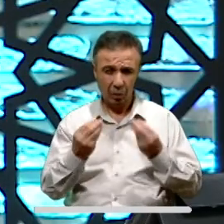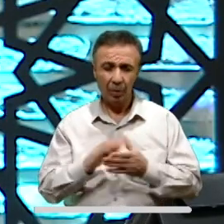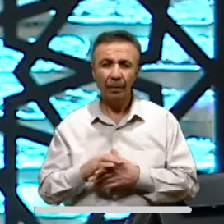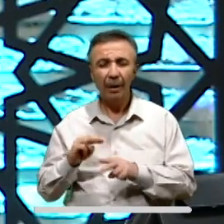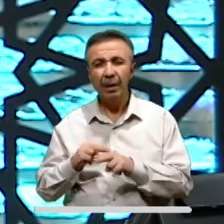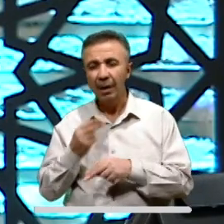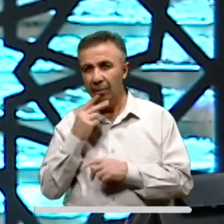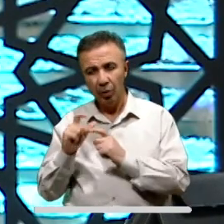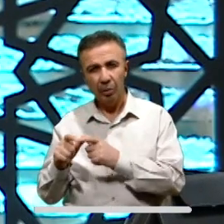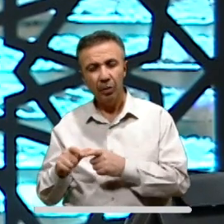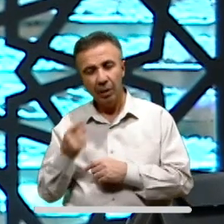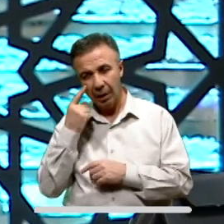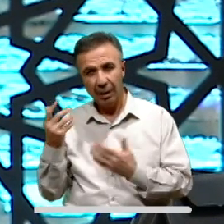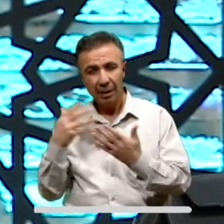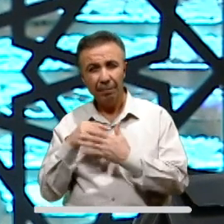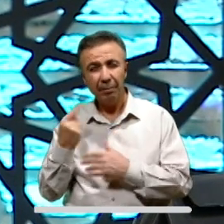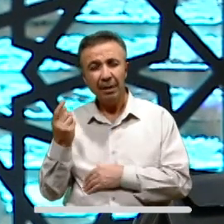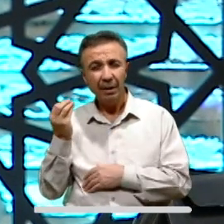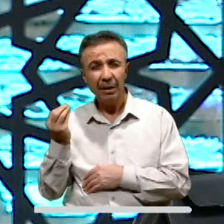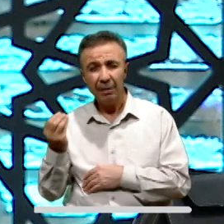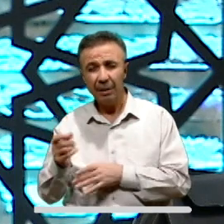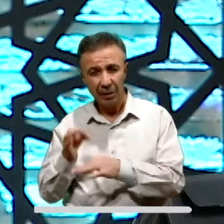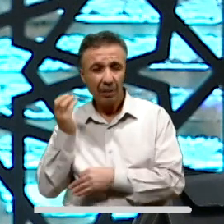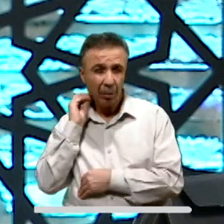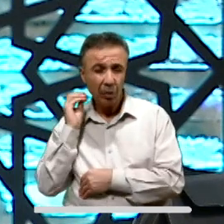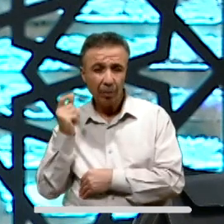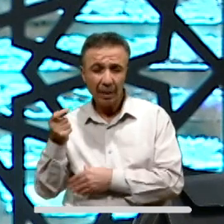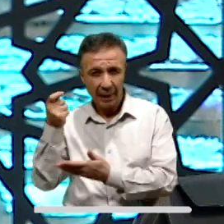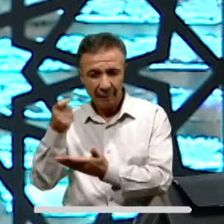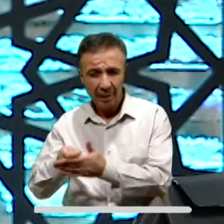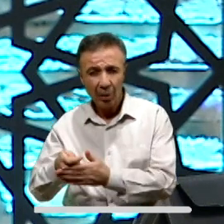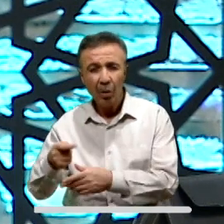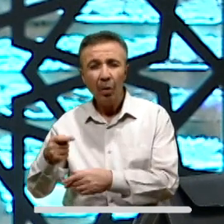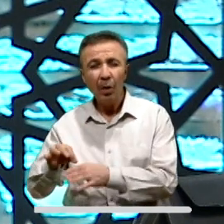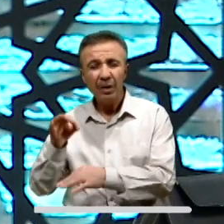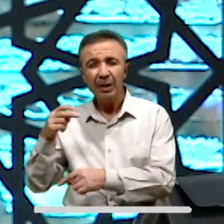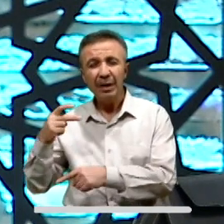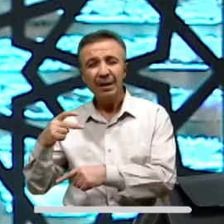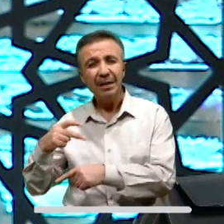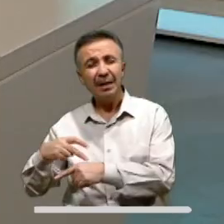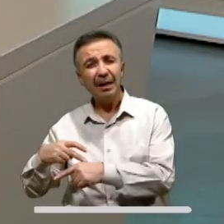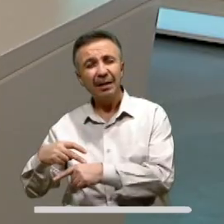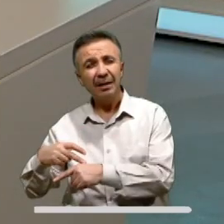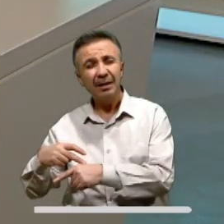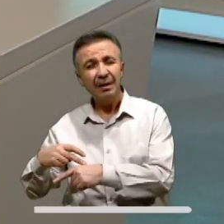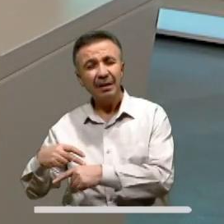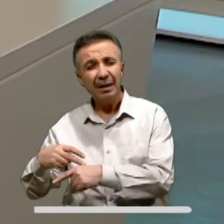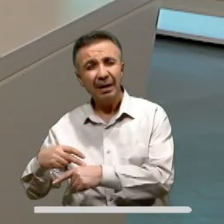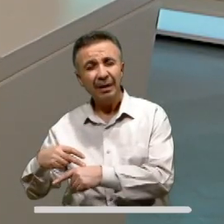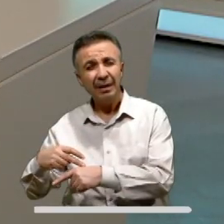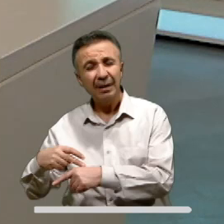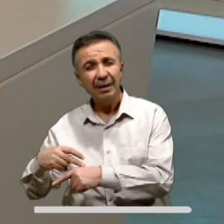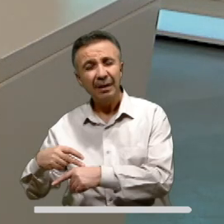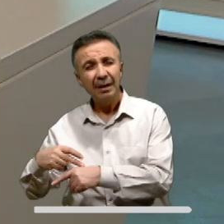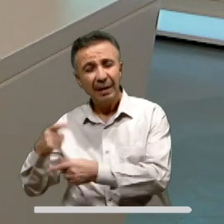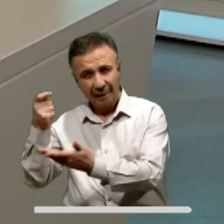diyor. Hayırlı akşamlar, birine borç para verdim. O kişiye de zekat düşüyor diyor. Normal şartlarda zekat alabilecek konumda